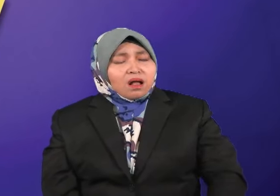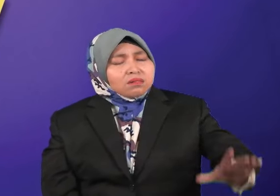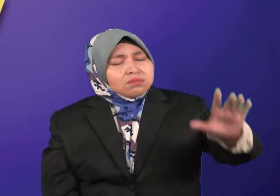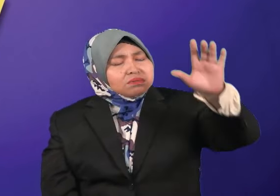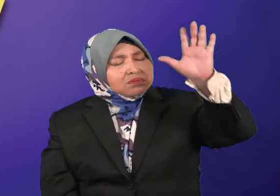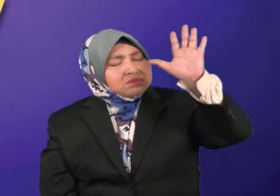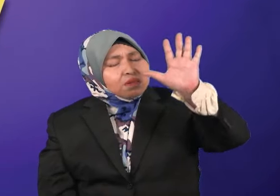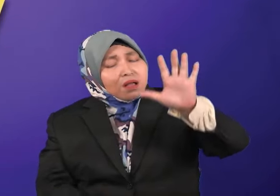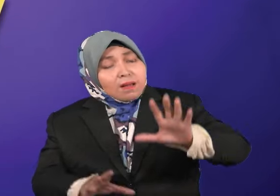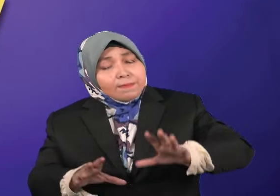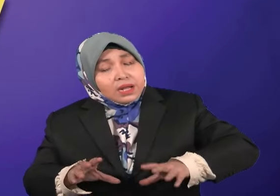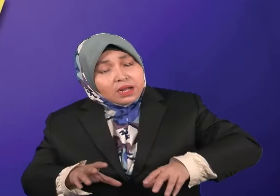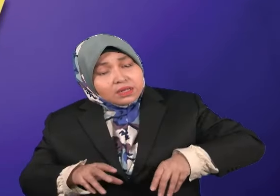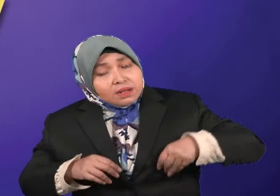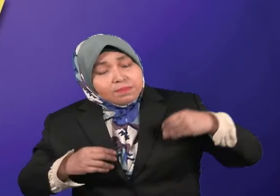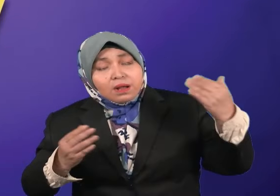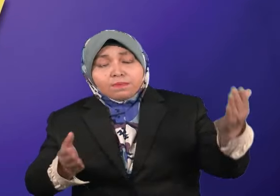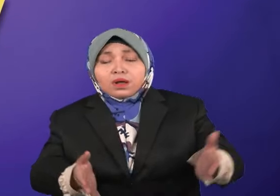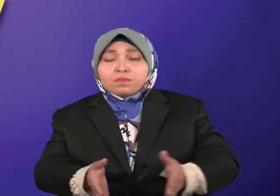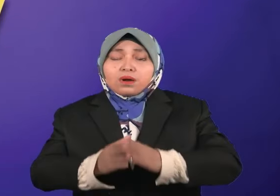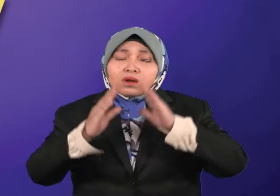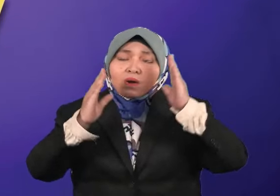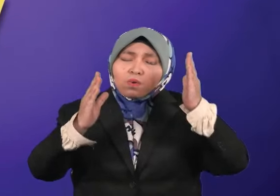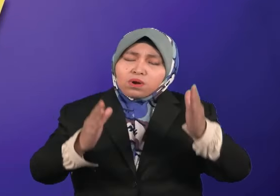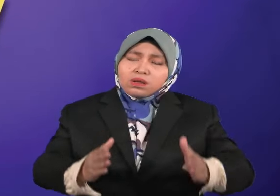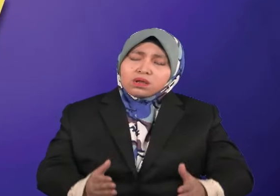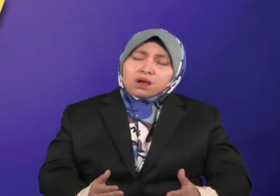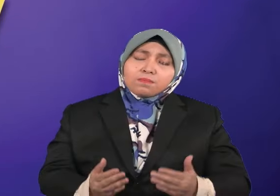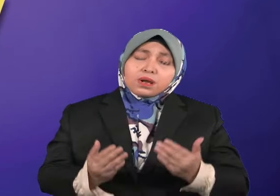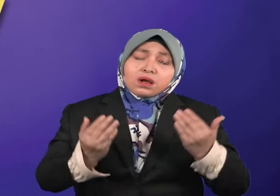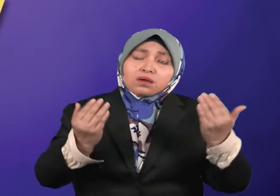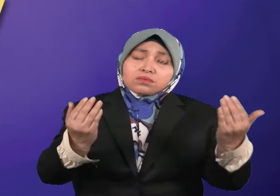ujibu da'watan